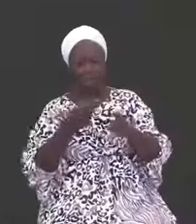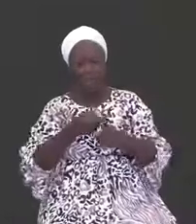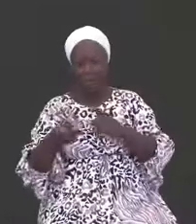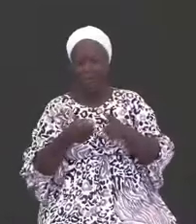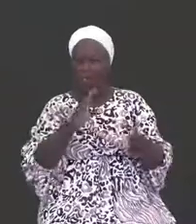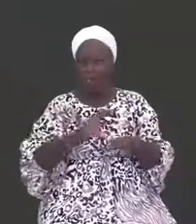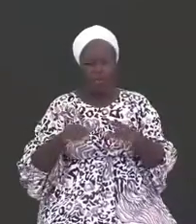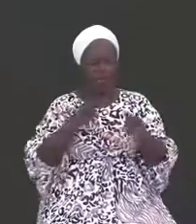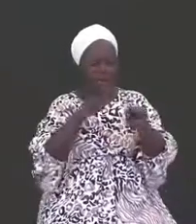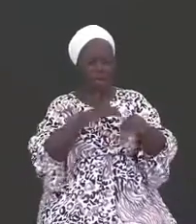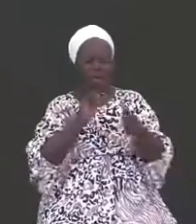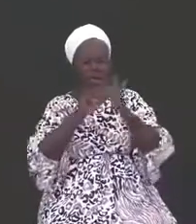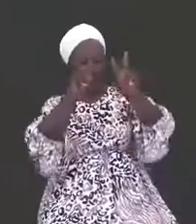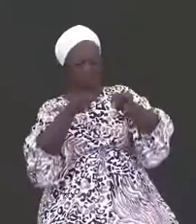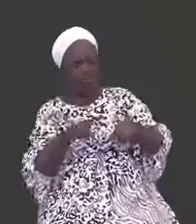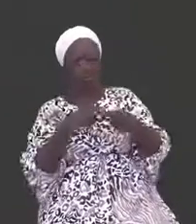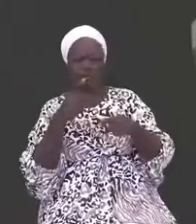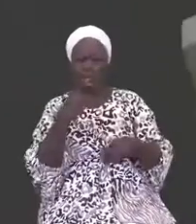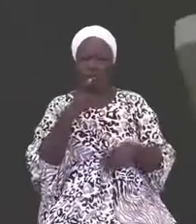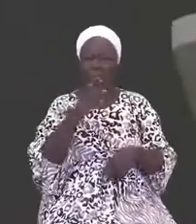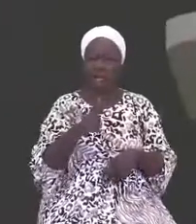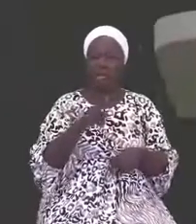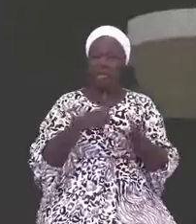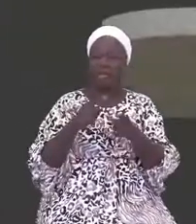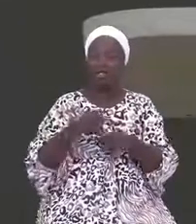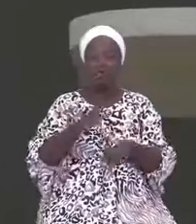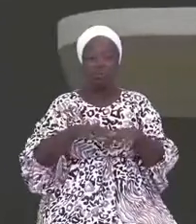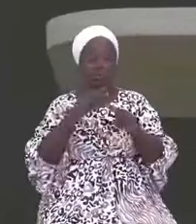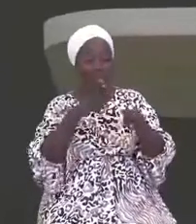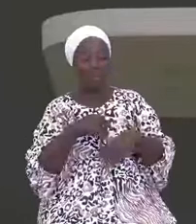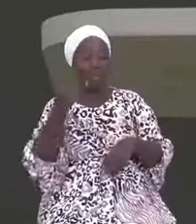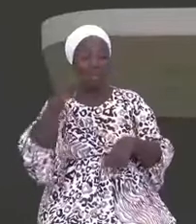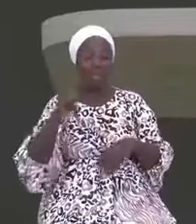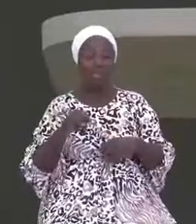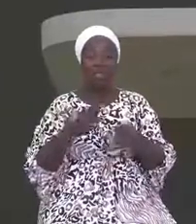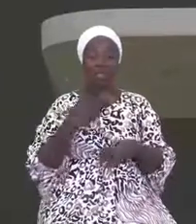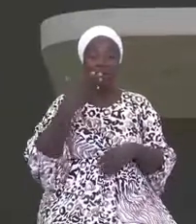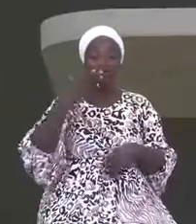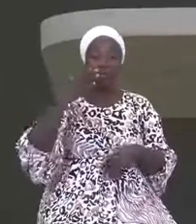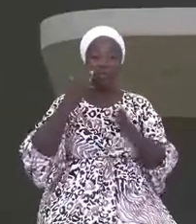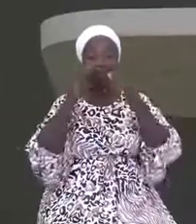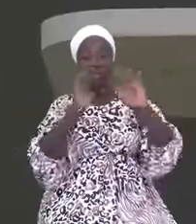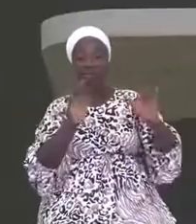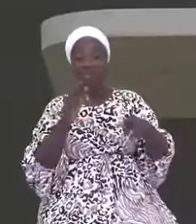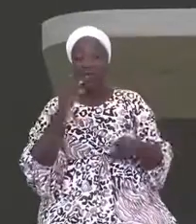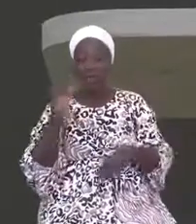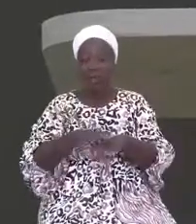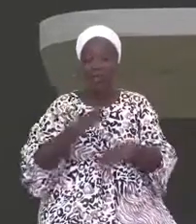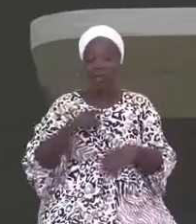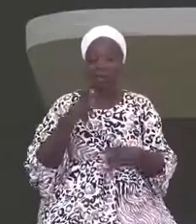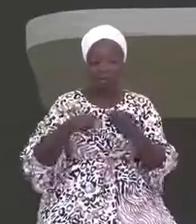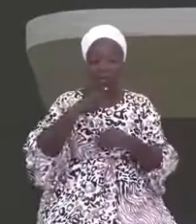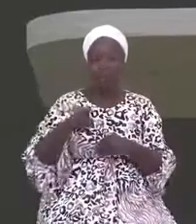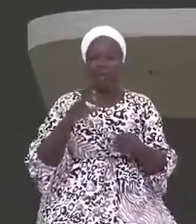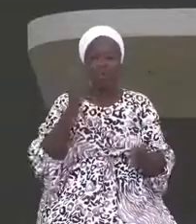ce que les gens font entre minimisant ne regarde pas leur ridicule regarde tes sentibles la multiplication